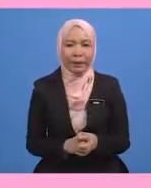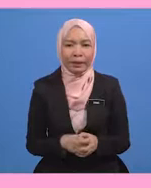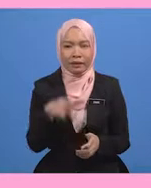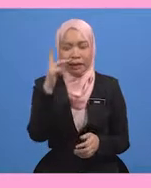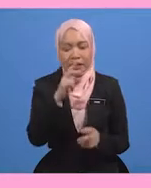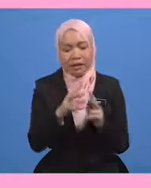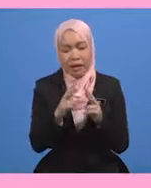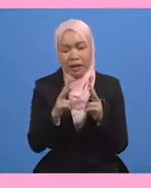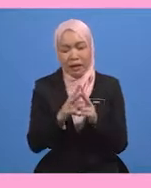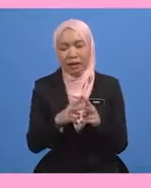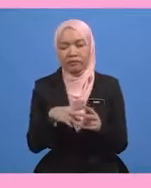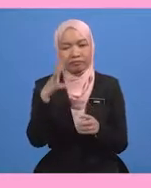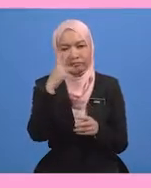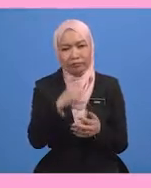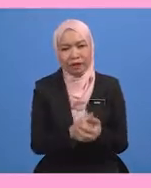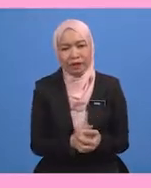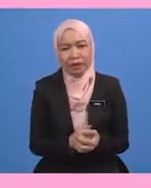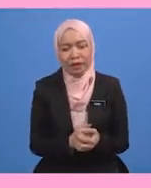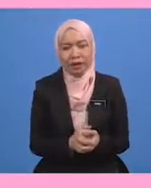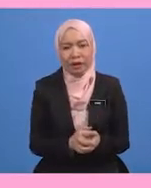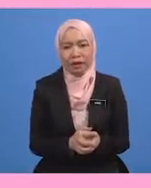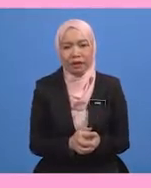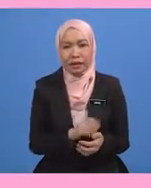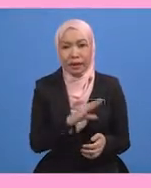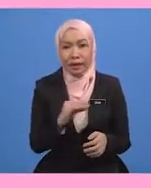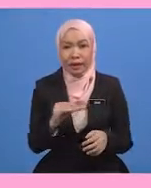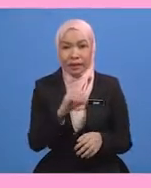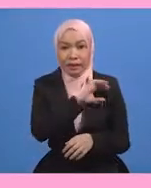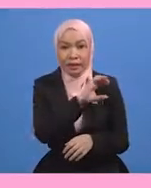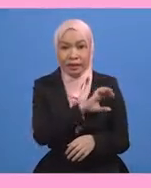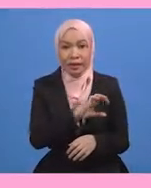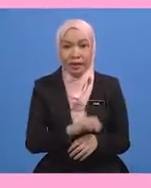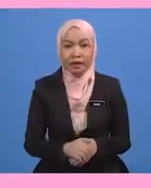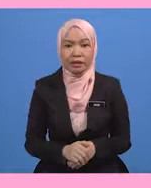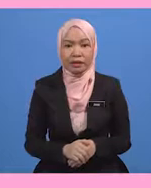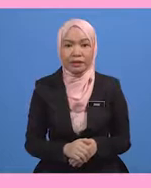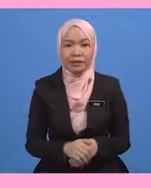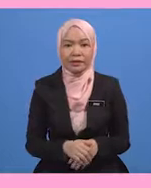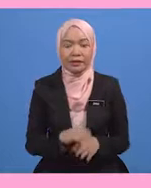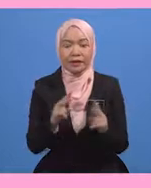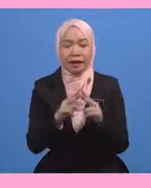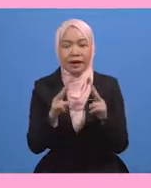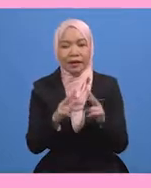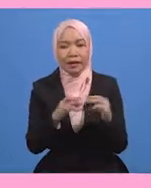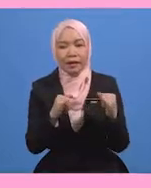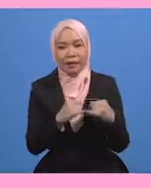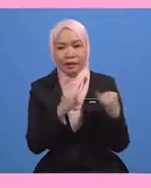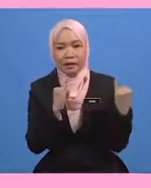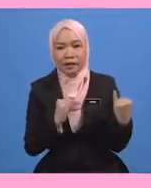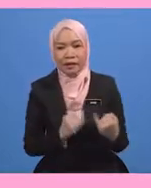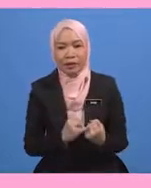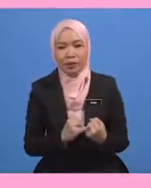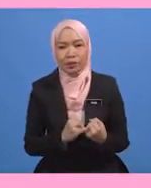yang kedua pula ialah berjiwa seni. Ya, Hamka dengan seni berpisah